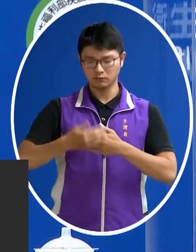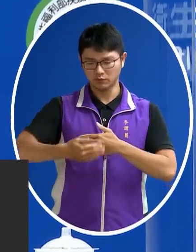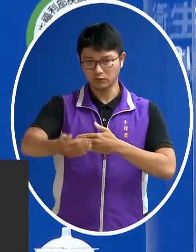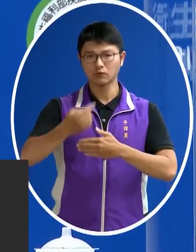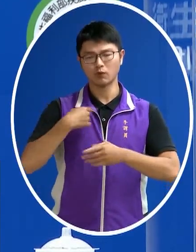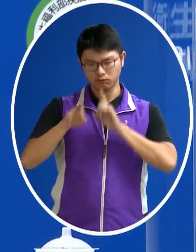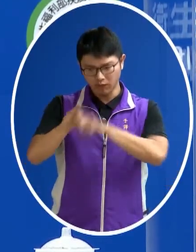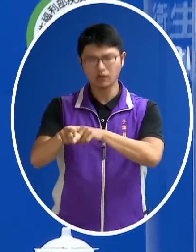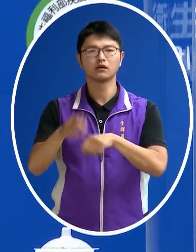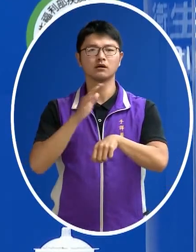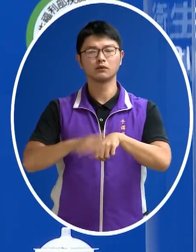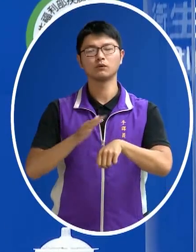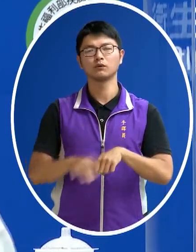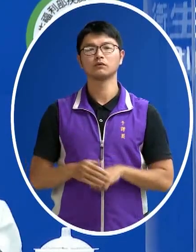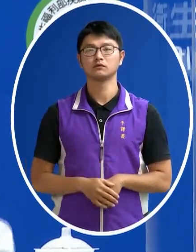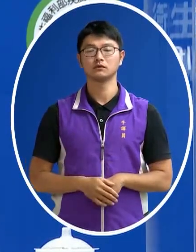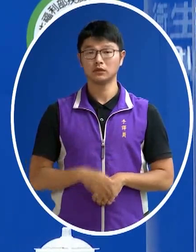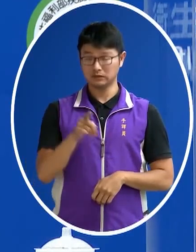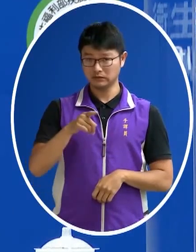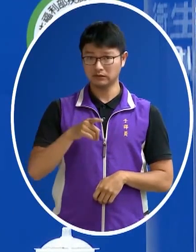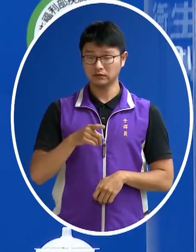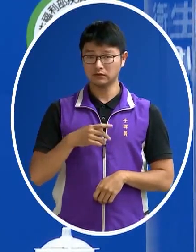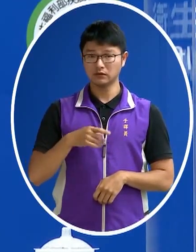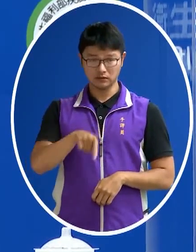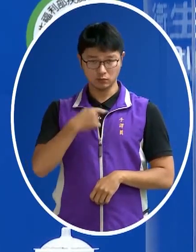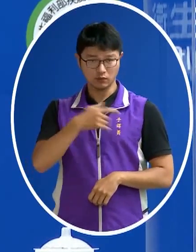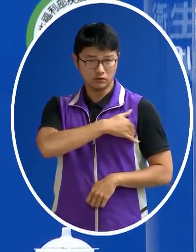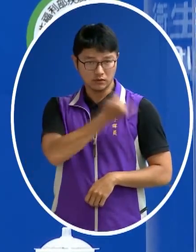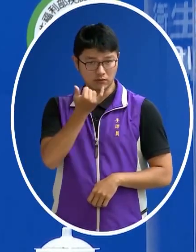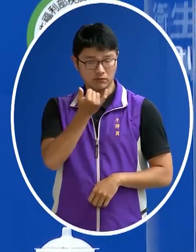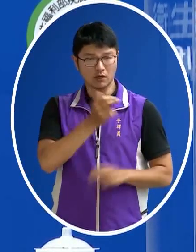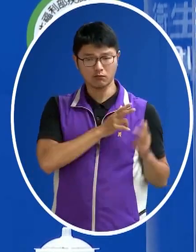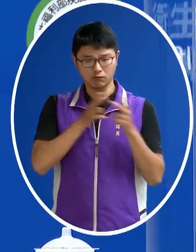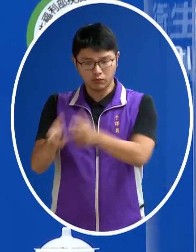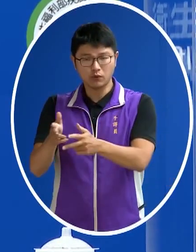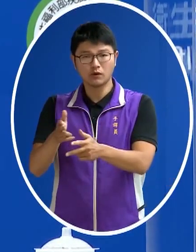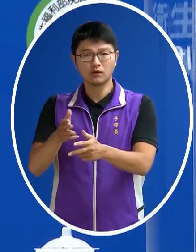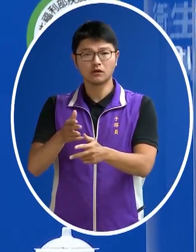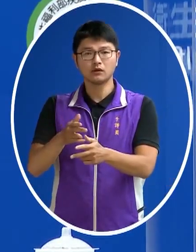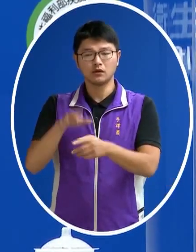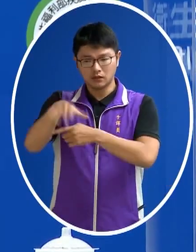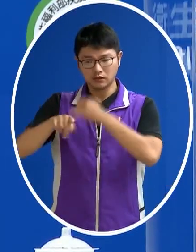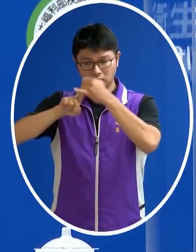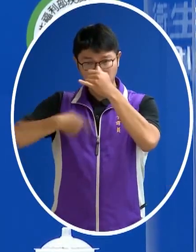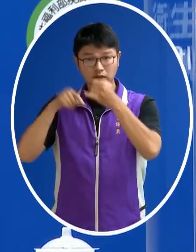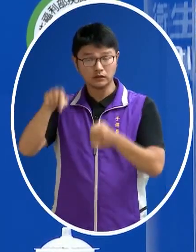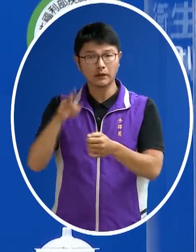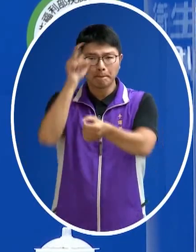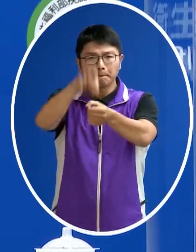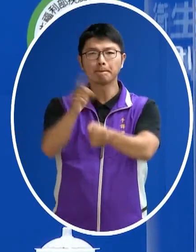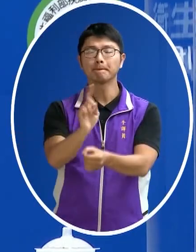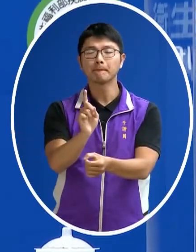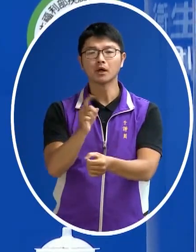照着这行程跑。不，你要知道，我们礼拜六去，我们的目的是什么？我们目的就是